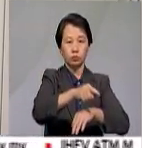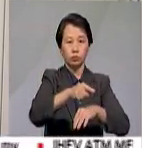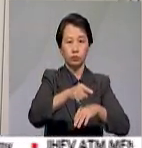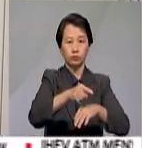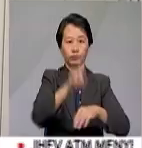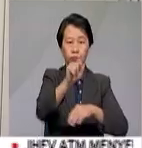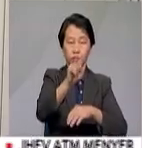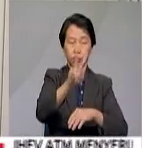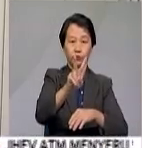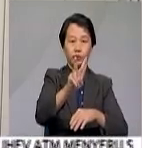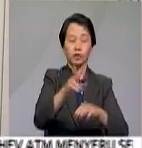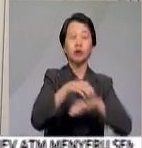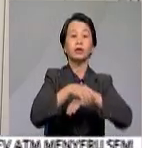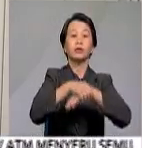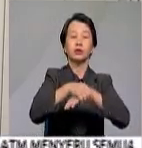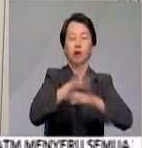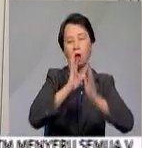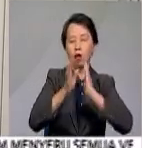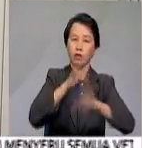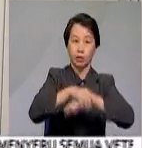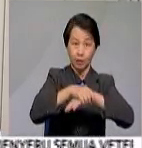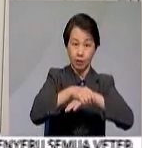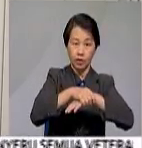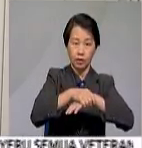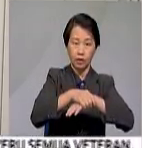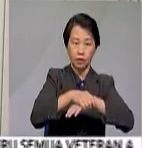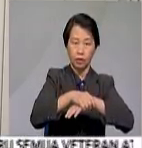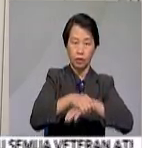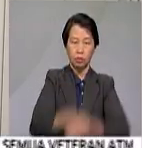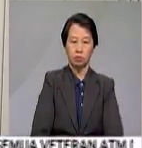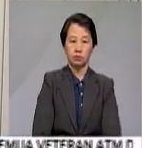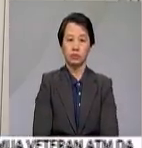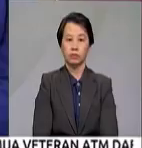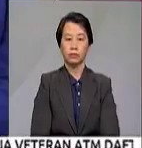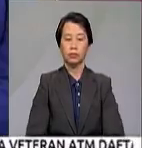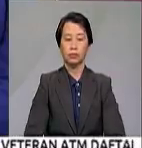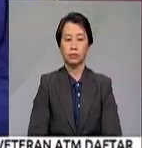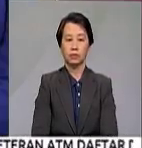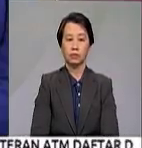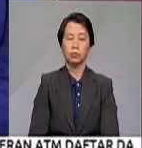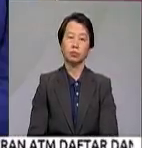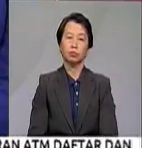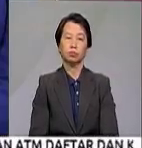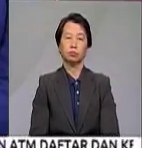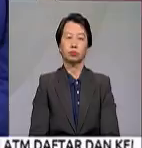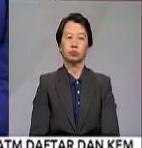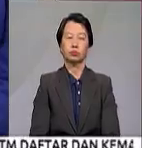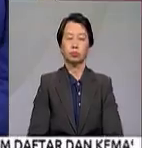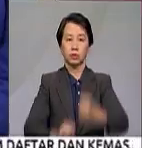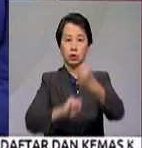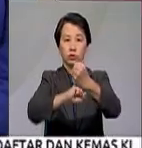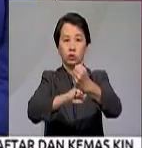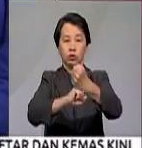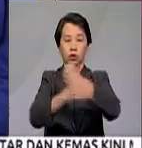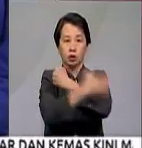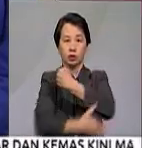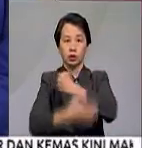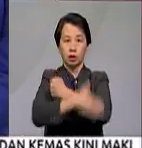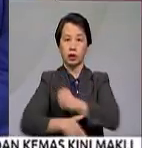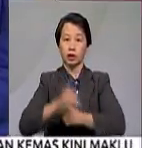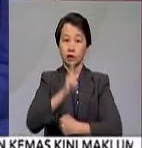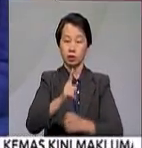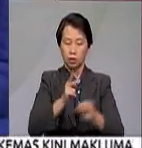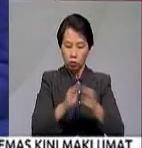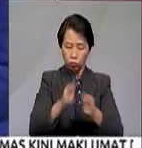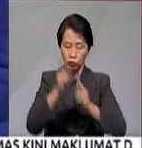channel berbahasa Inggeris. Sementara itu, sokongan negara-negara Islam terhadap